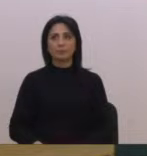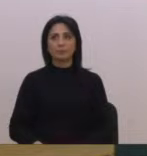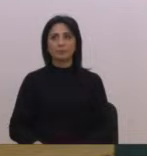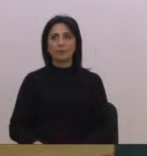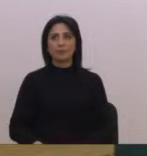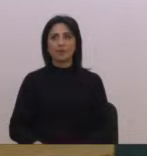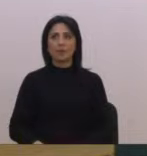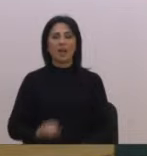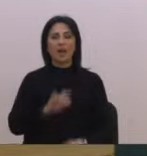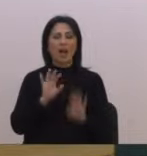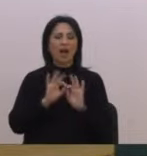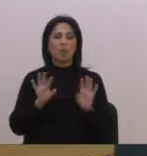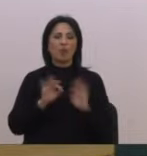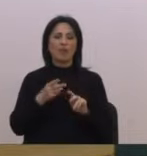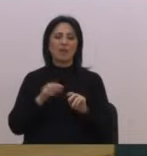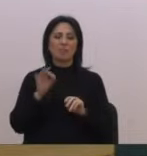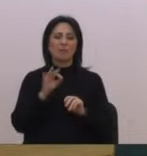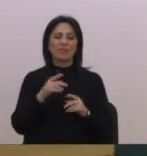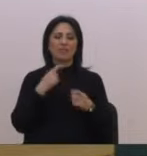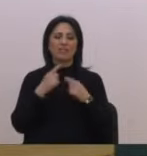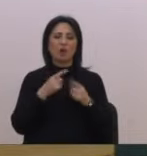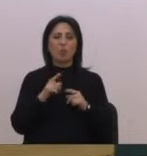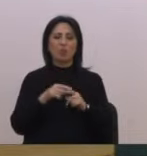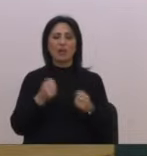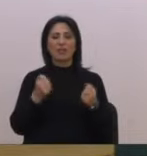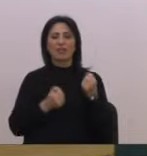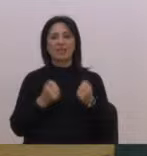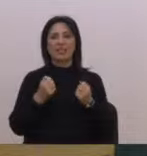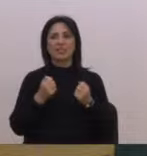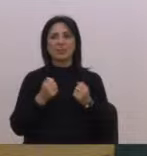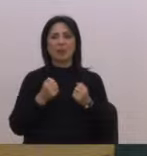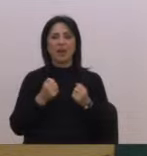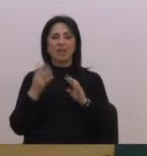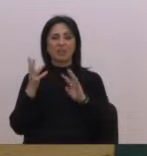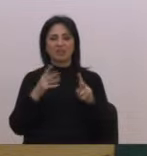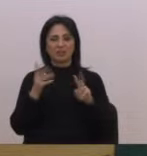Agar mouqvebi imaze saubars, rom satransporto nakadi,